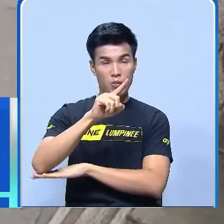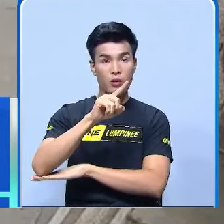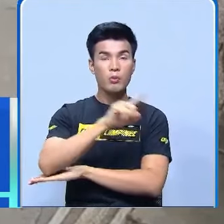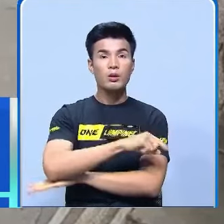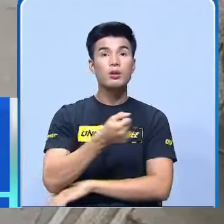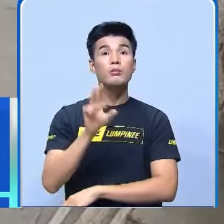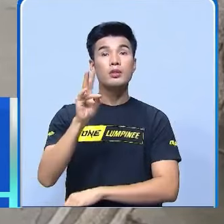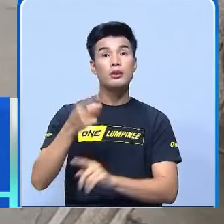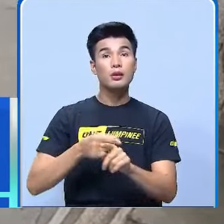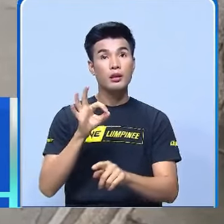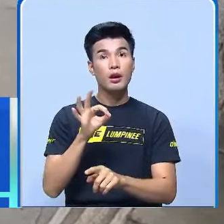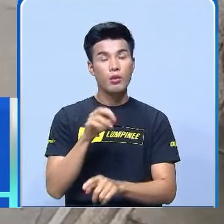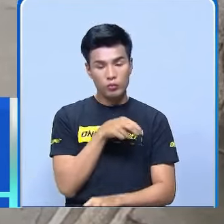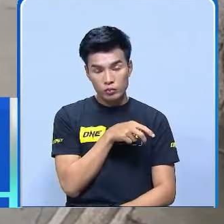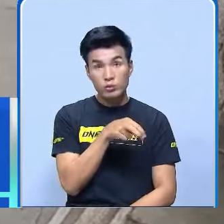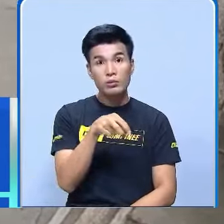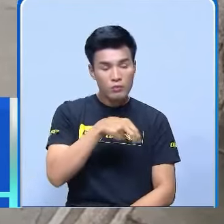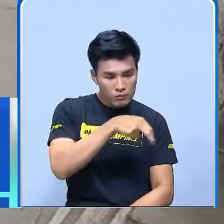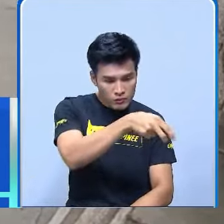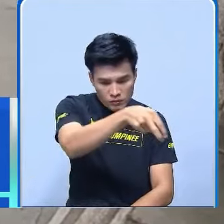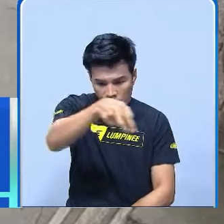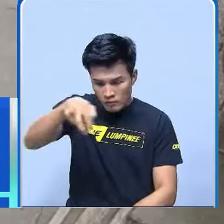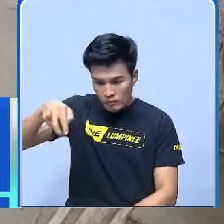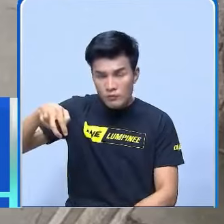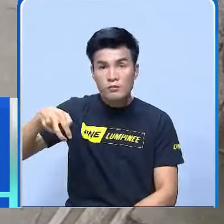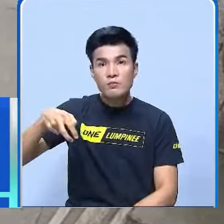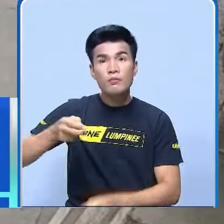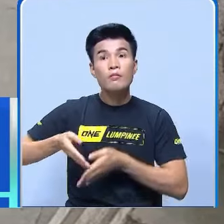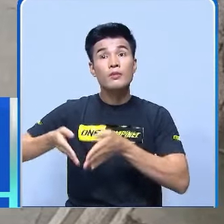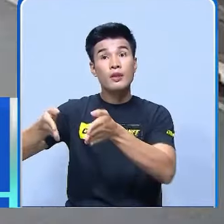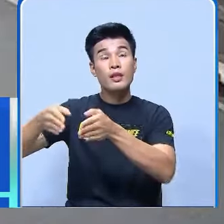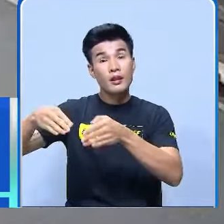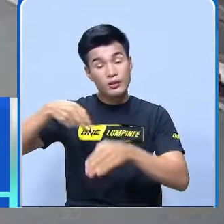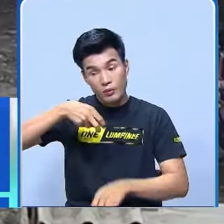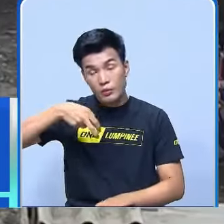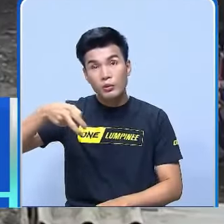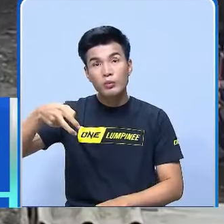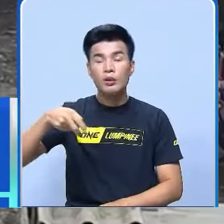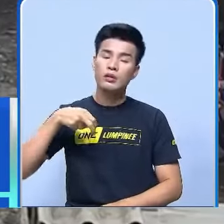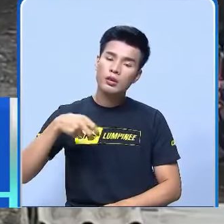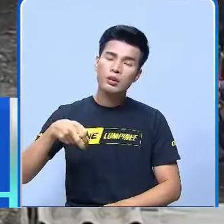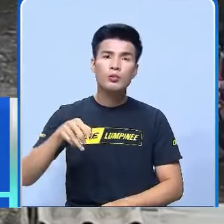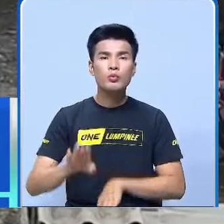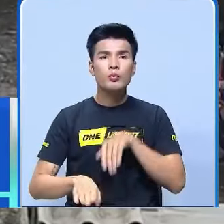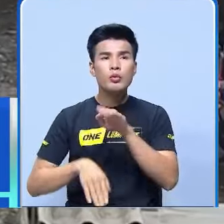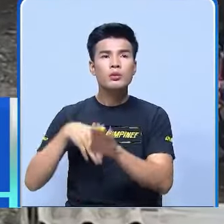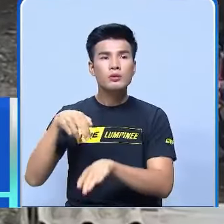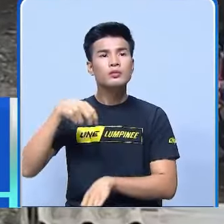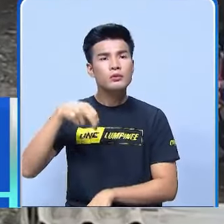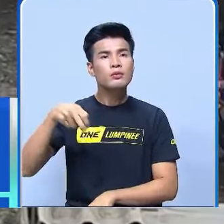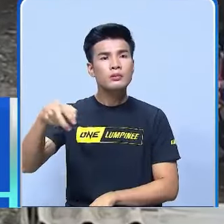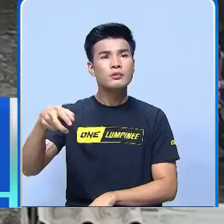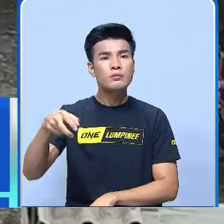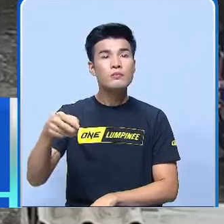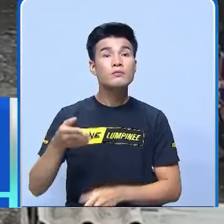ผ่านมาวิ่งออกมาอ้าก็ข้าม 4แยกมาและเข้าไปในซอยฝั่งตรงข้ามวิ่งบ้างเดินบ้างสลับกันไปกันมาตาม